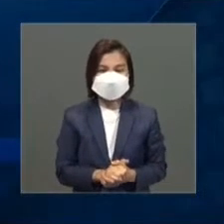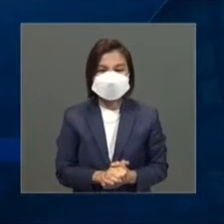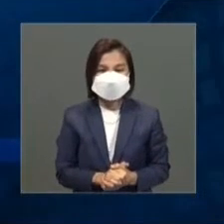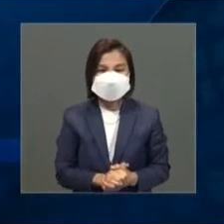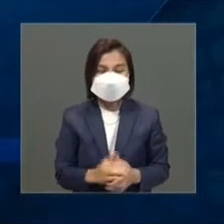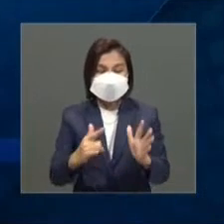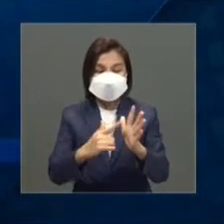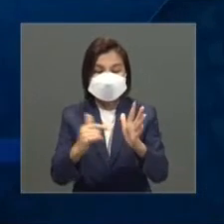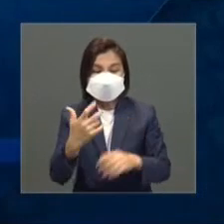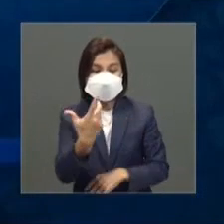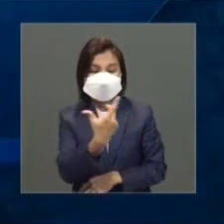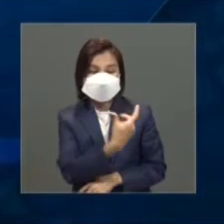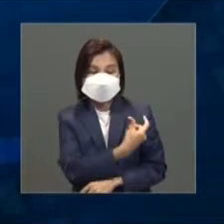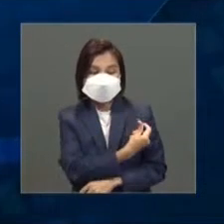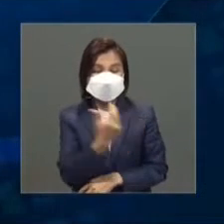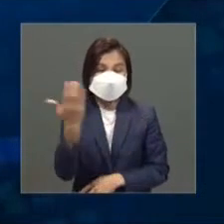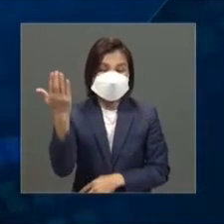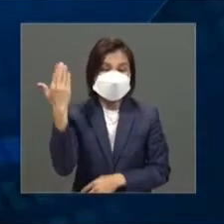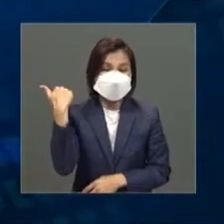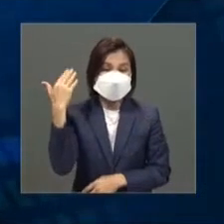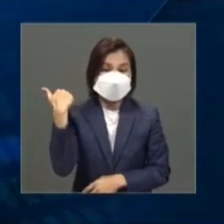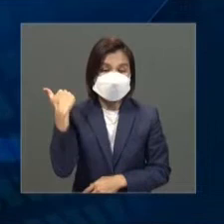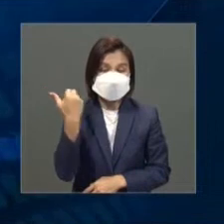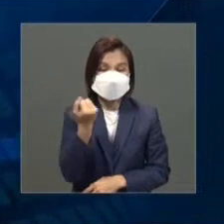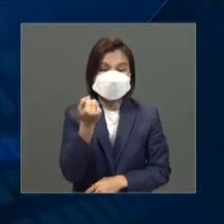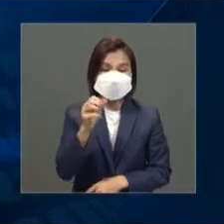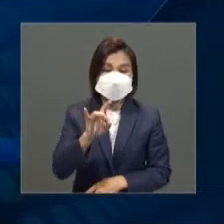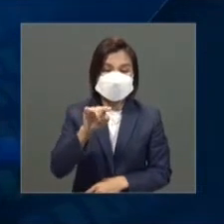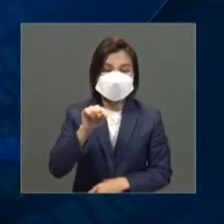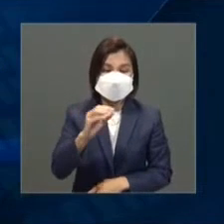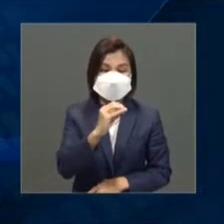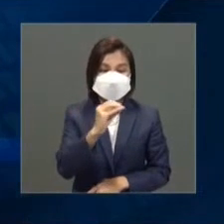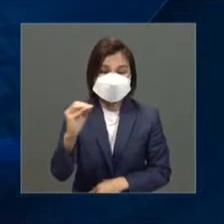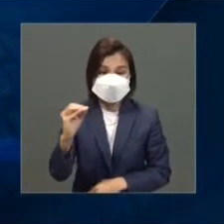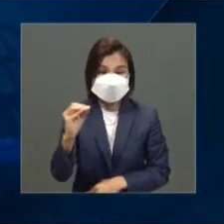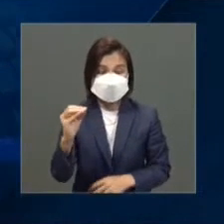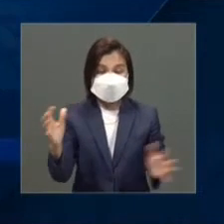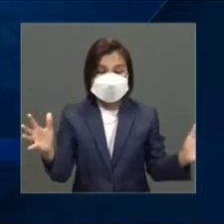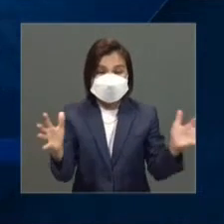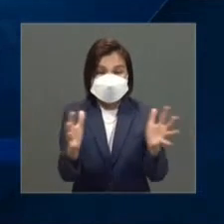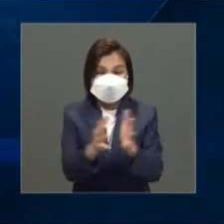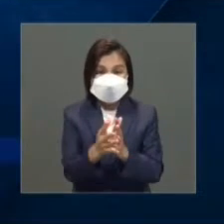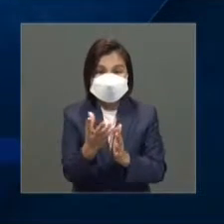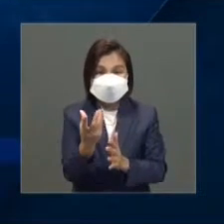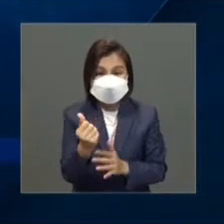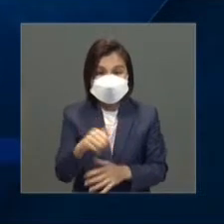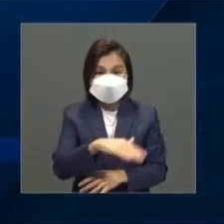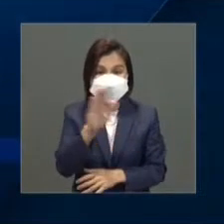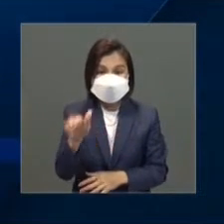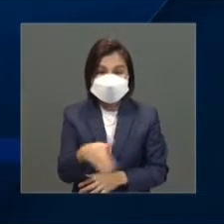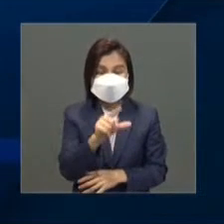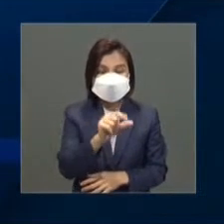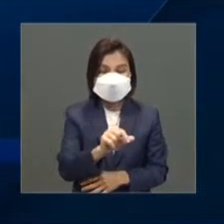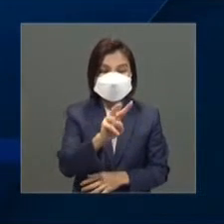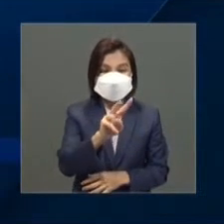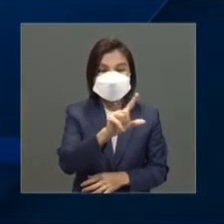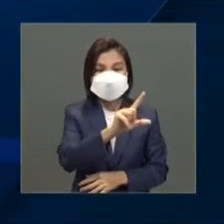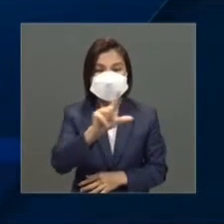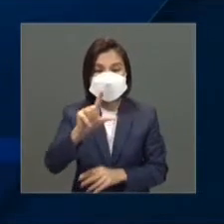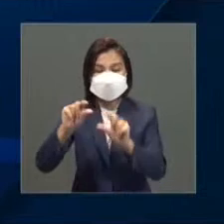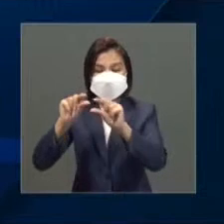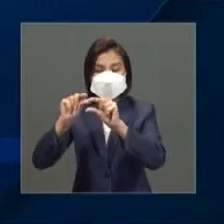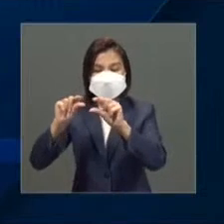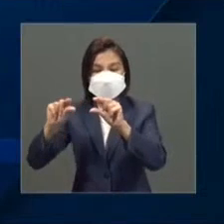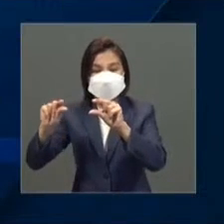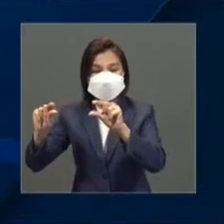การฉีดวัคซีนสะสมถึงเมื่อวานนี้ตอน 18:00 น.นะครับยอดฉีดวัคซีนสะสมทั้งสิ้น22ล้านโดสแล้วน